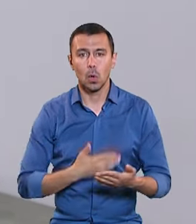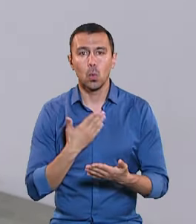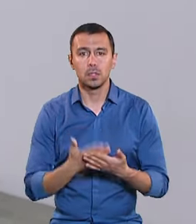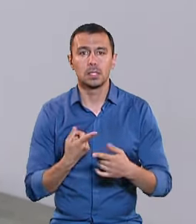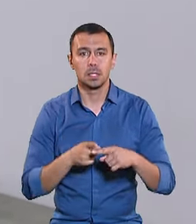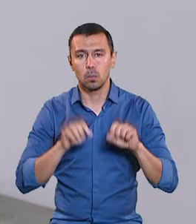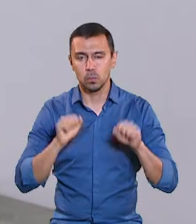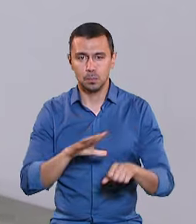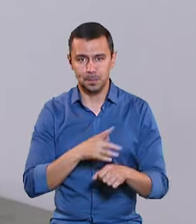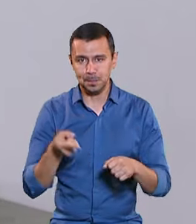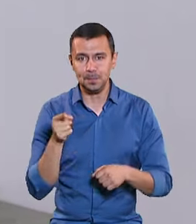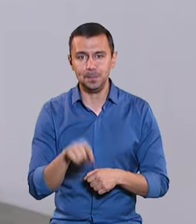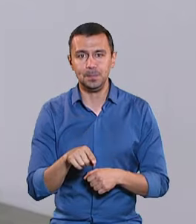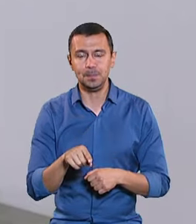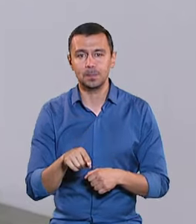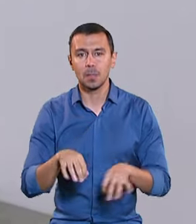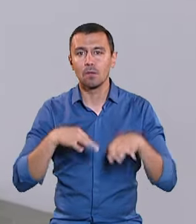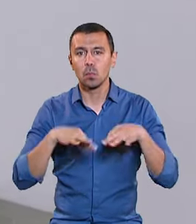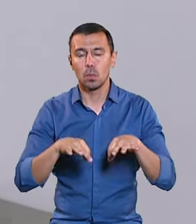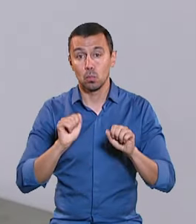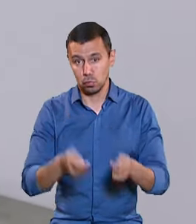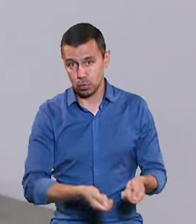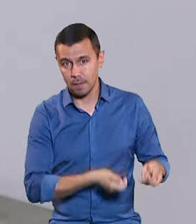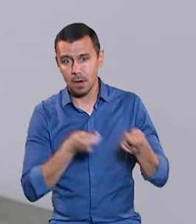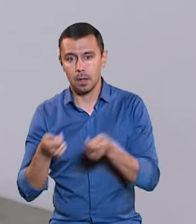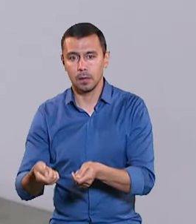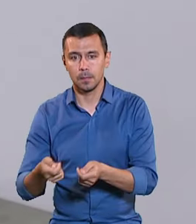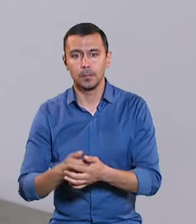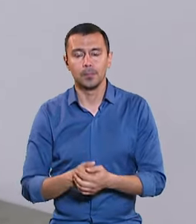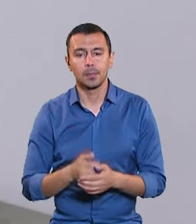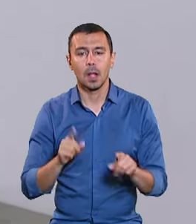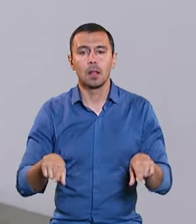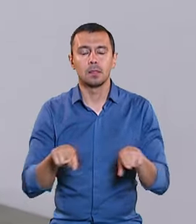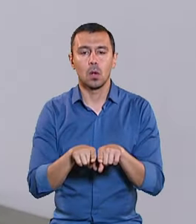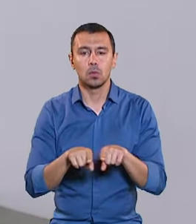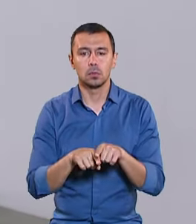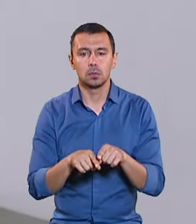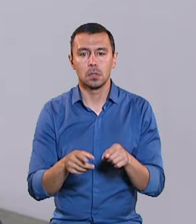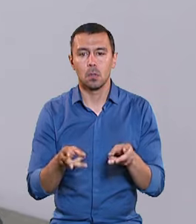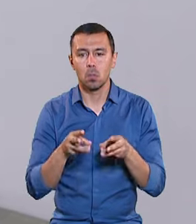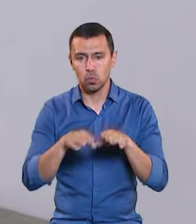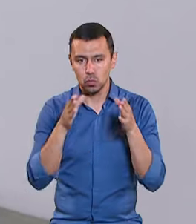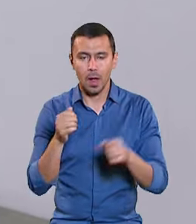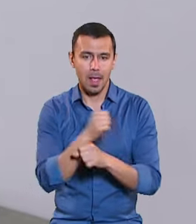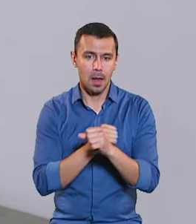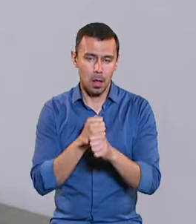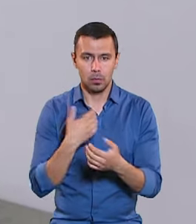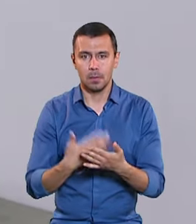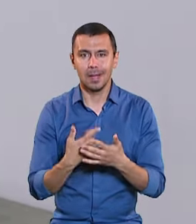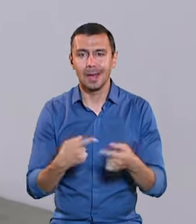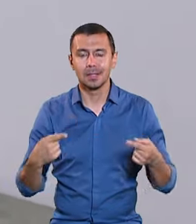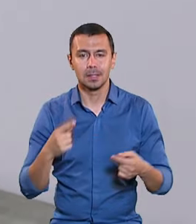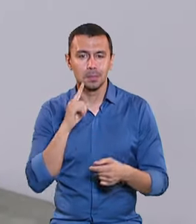Ось це можуть бути навіть автомобілі, можемо доставляти, також буржуйки, генератори, там